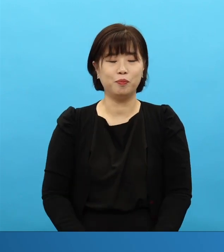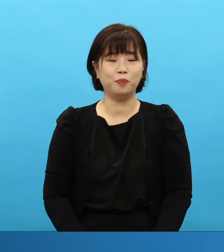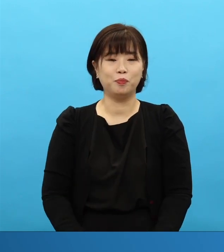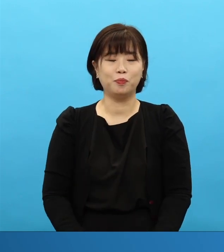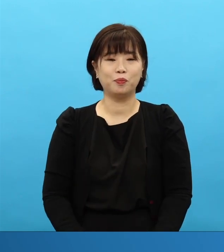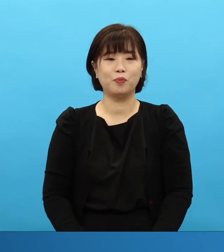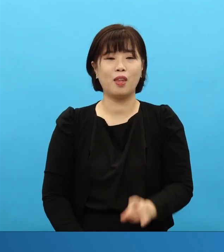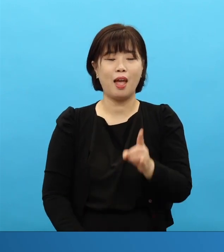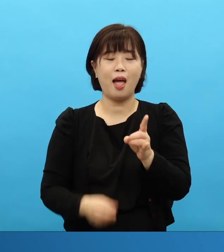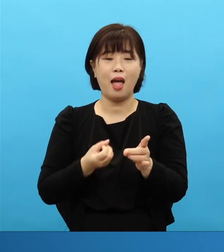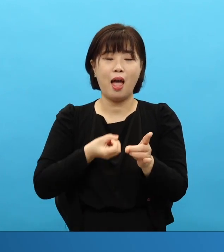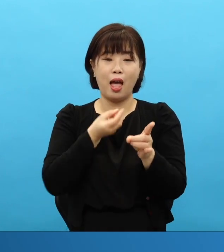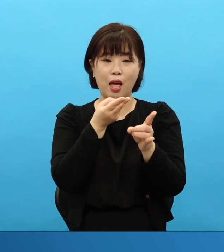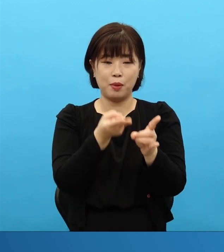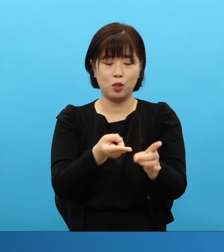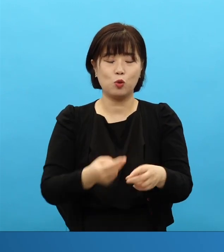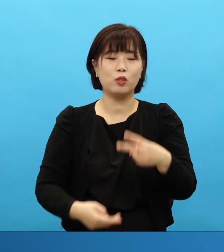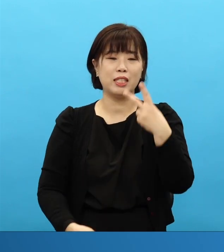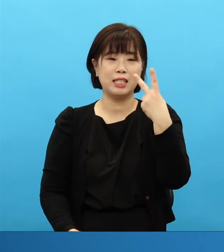8절 말씀을 잡고